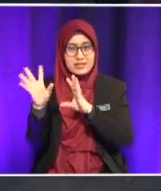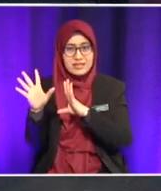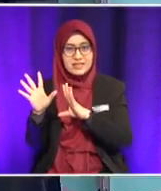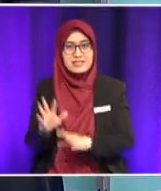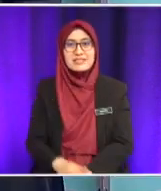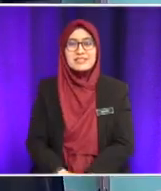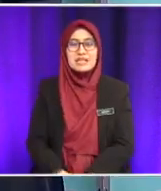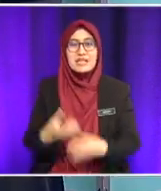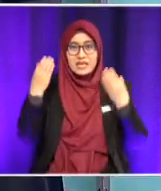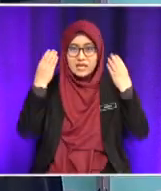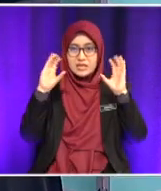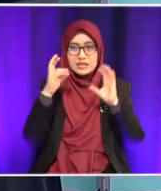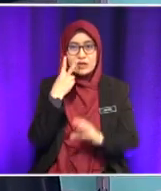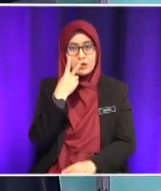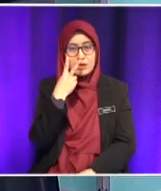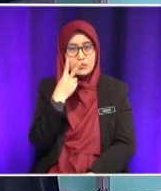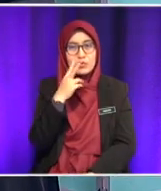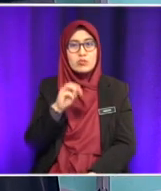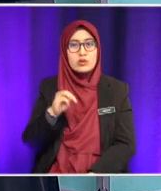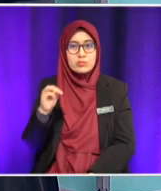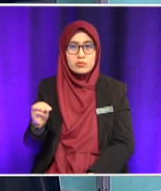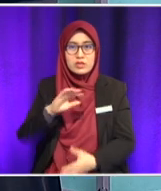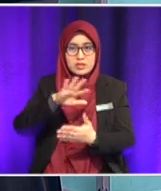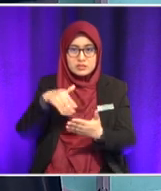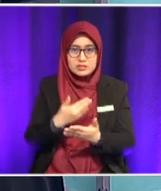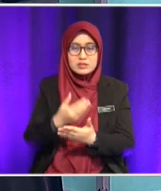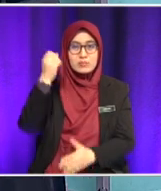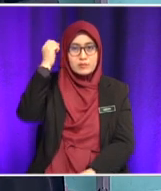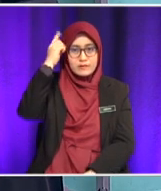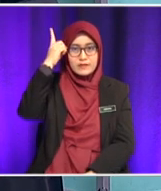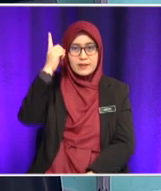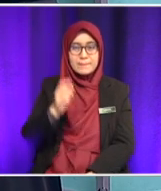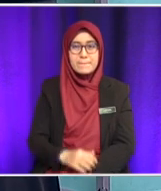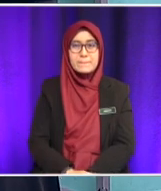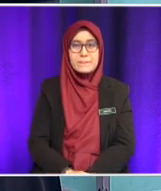murid-muridnya berlaku situasi tersebut kepada dirinya hebat